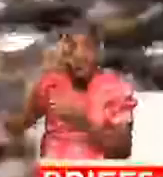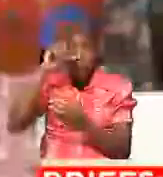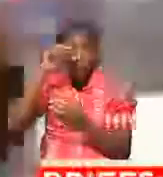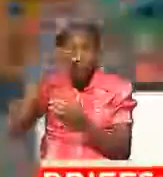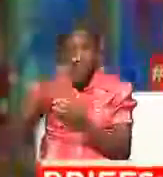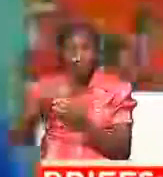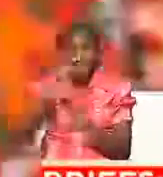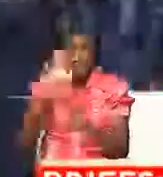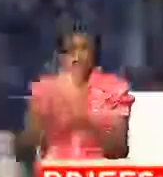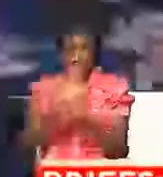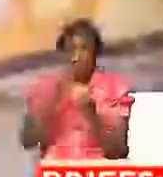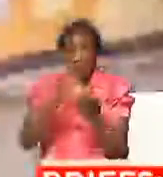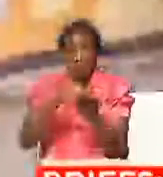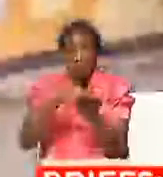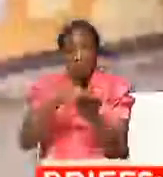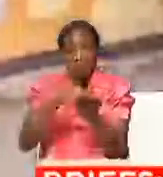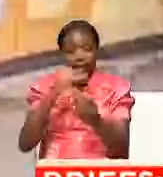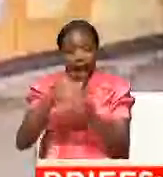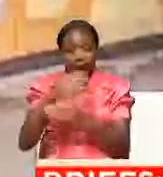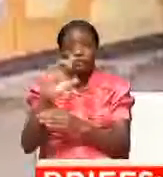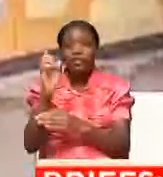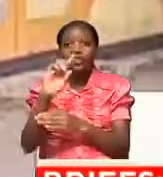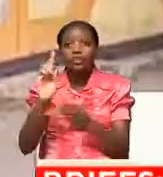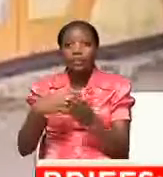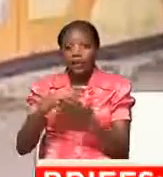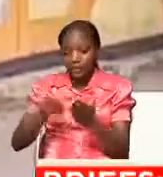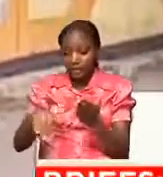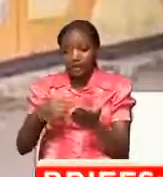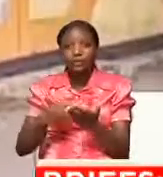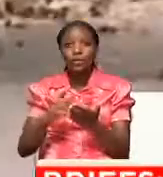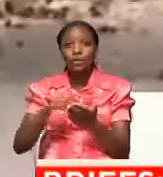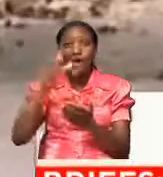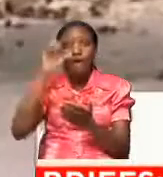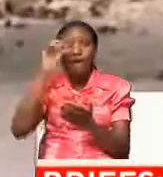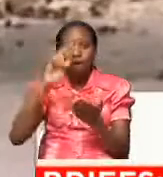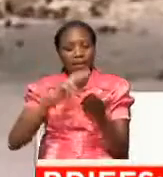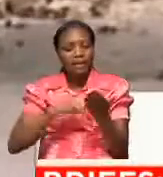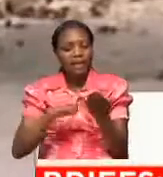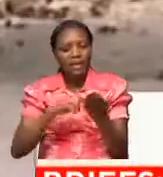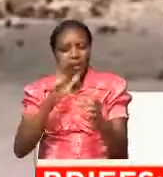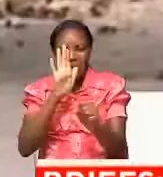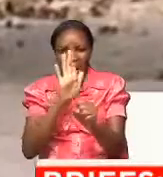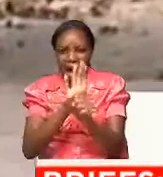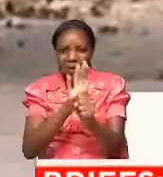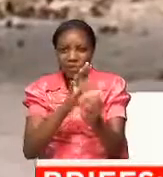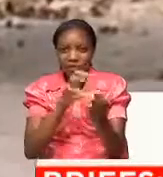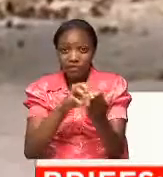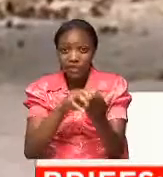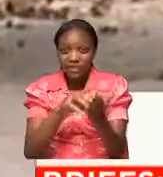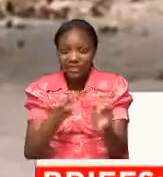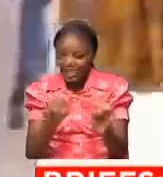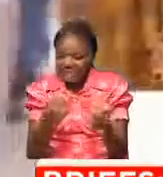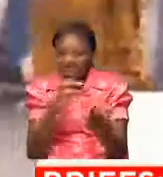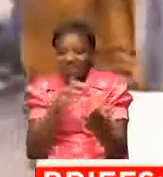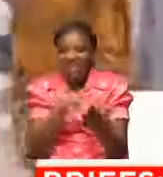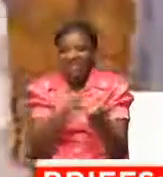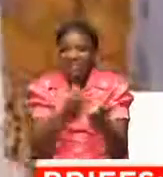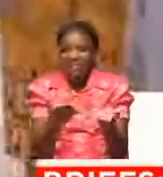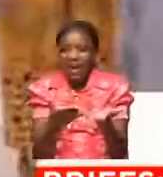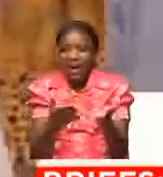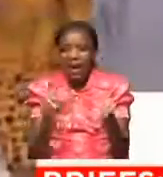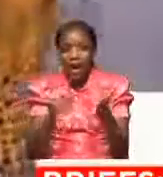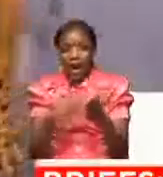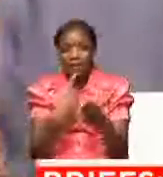coronavirus after Nairobi. In the last 1 week, Mombasa has been recording the highest number of new coronavirus cases and